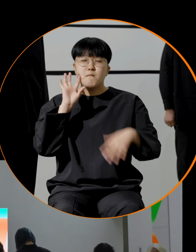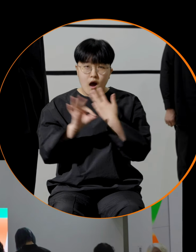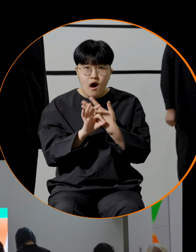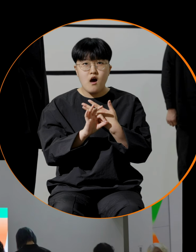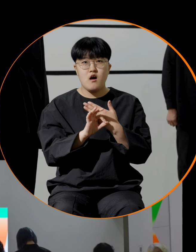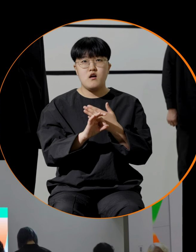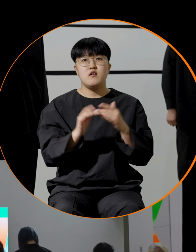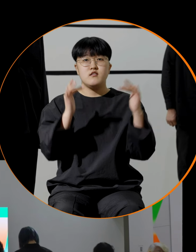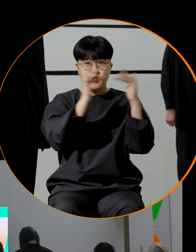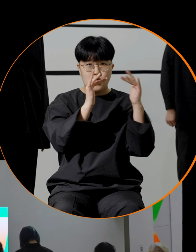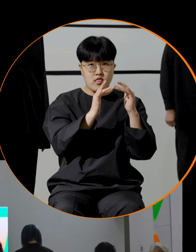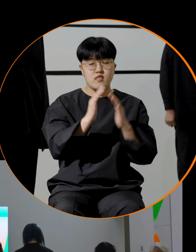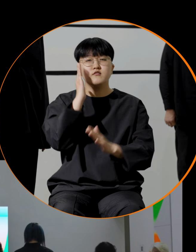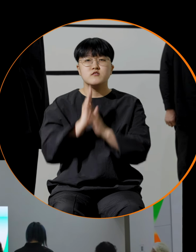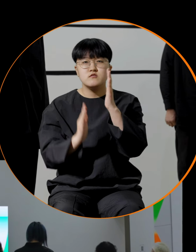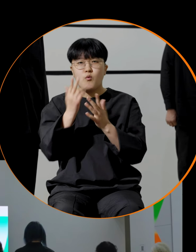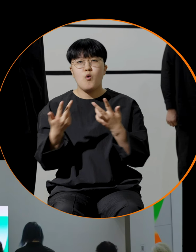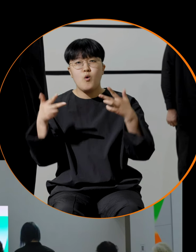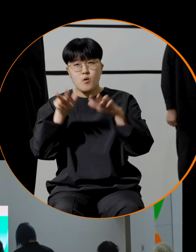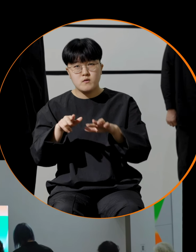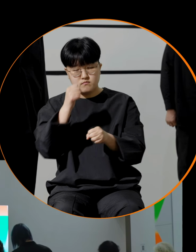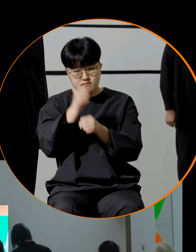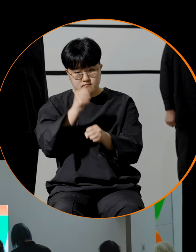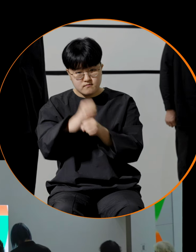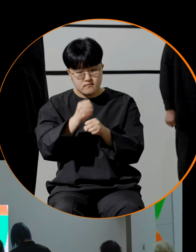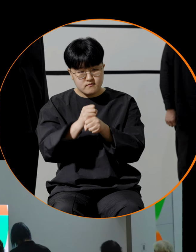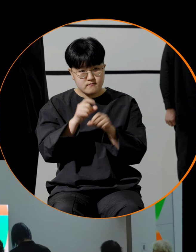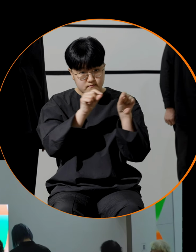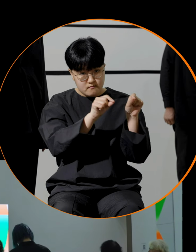만약 그런 인터넷을 정원으로 만들 수 있게 된다면